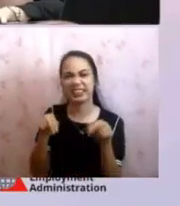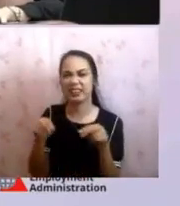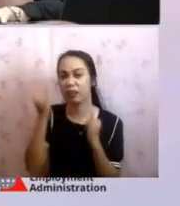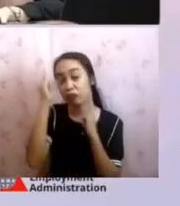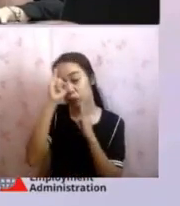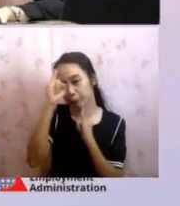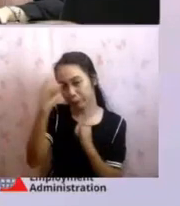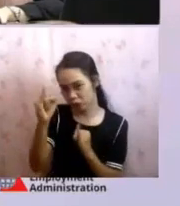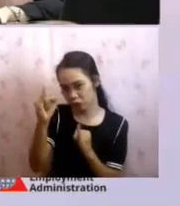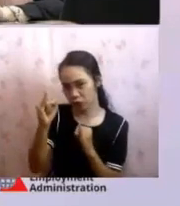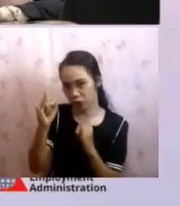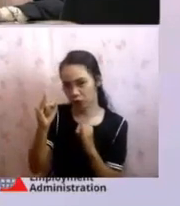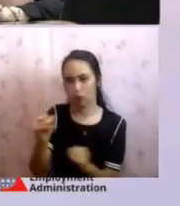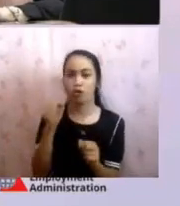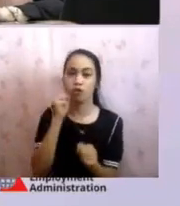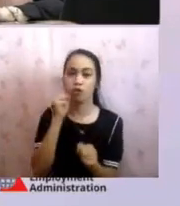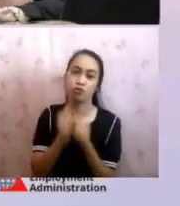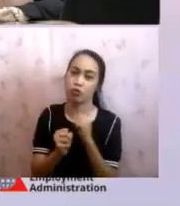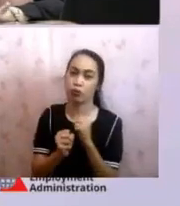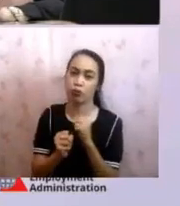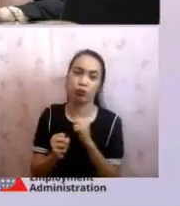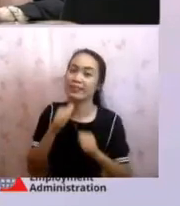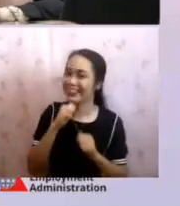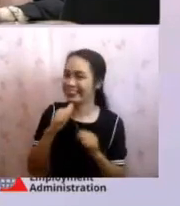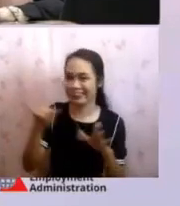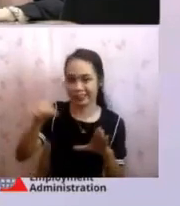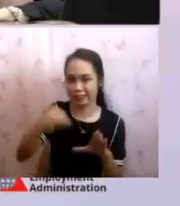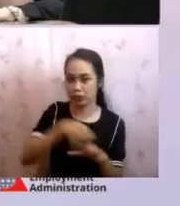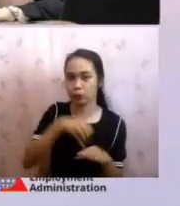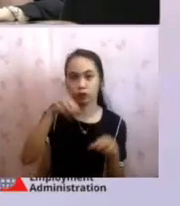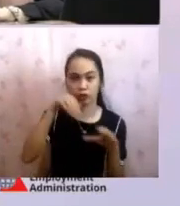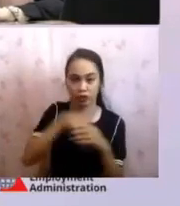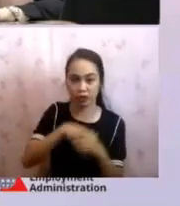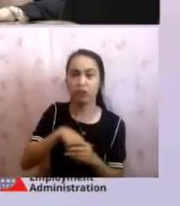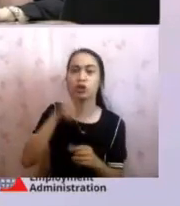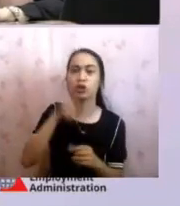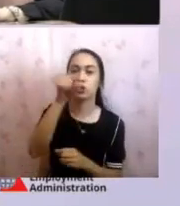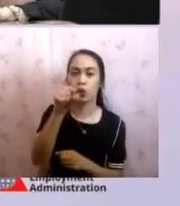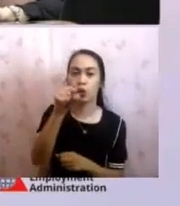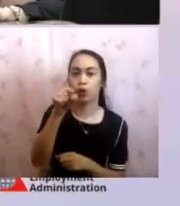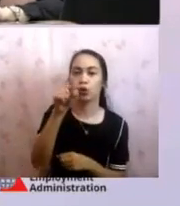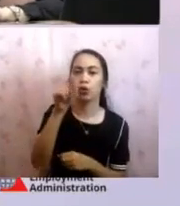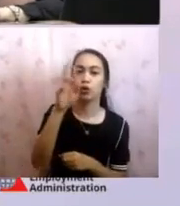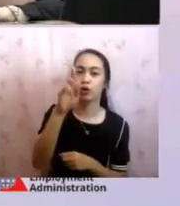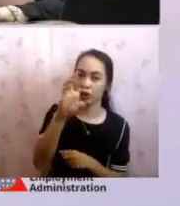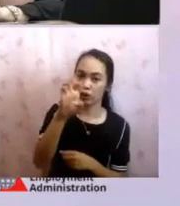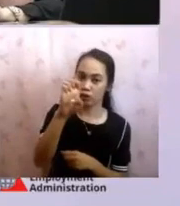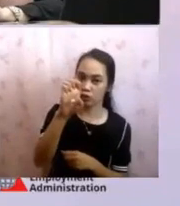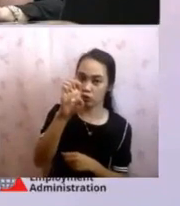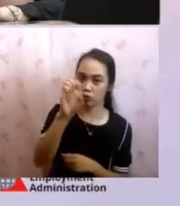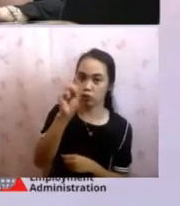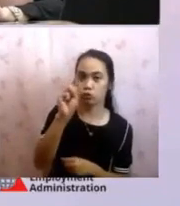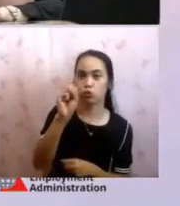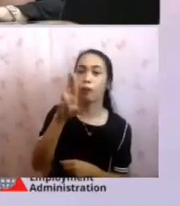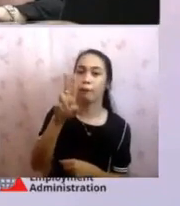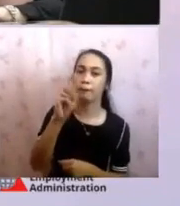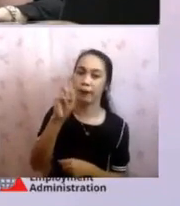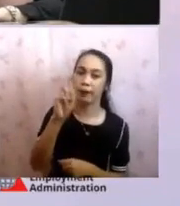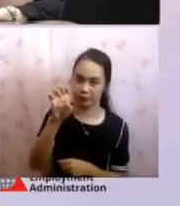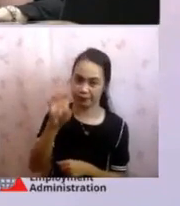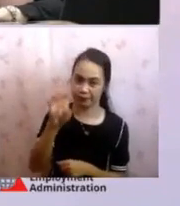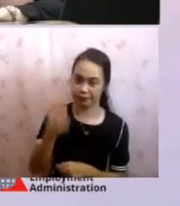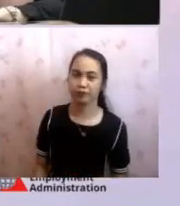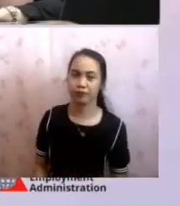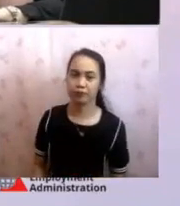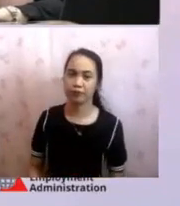ba, for example, you are an IT graduate, nag-apply ka for any IT professional ng mga kuan, positions. So